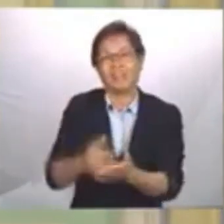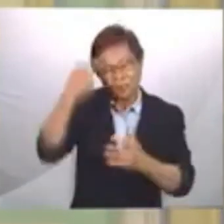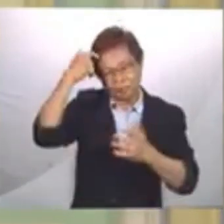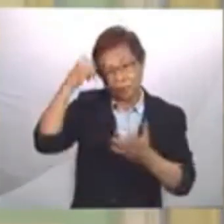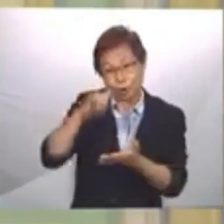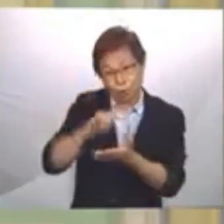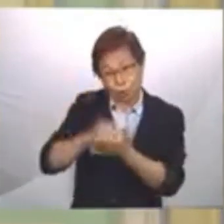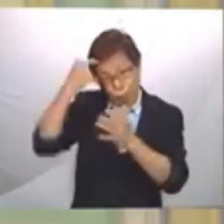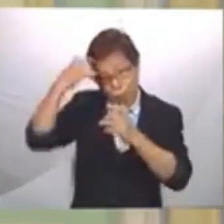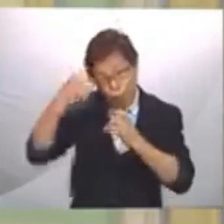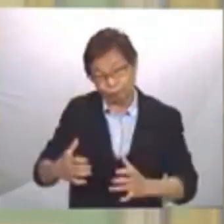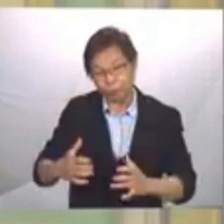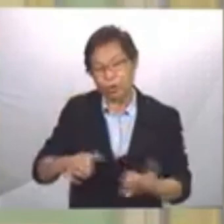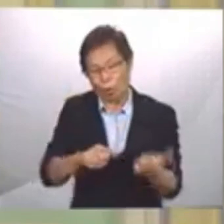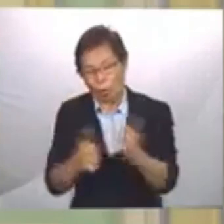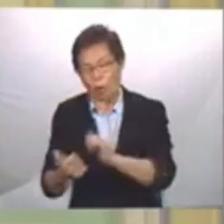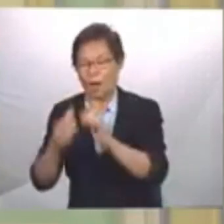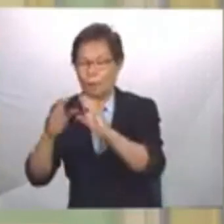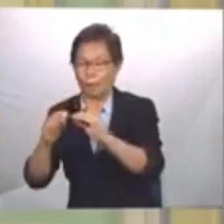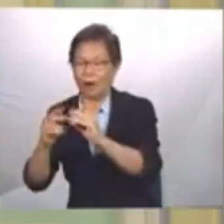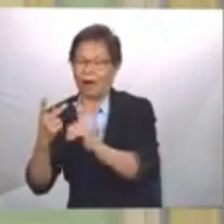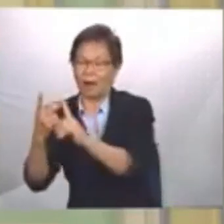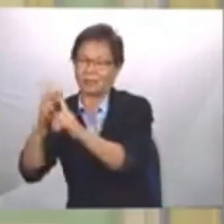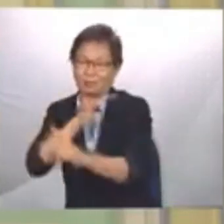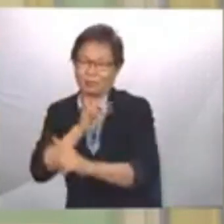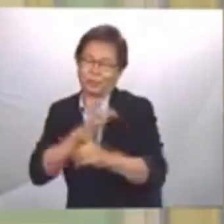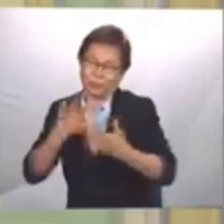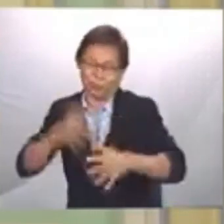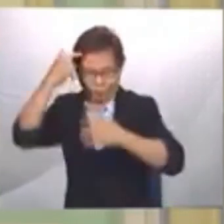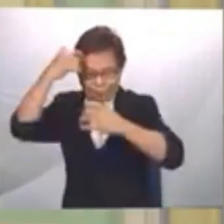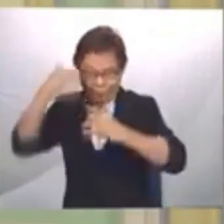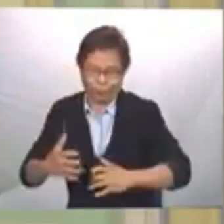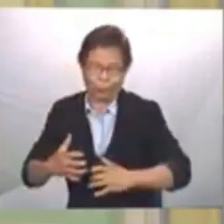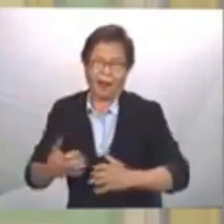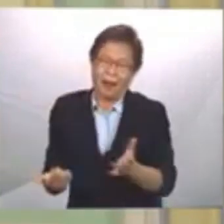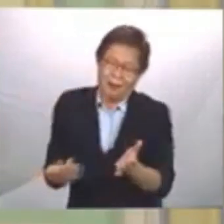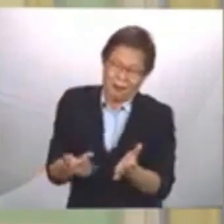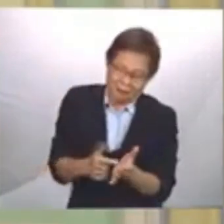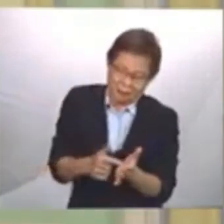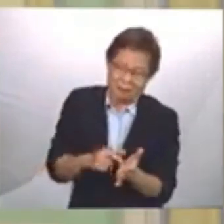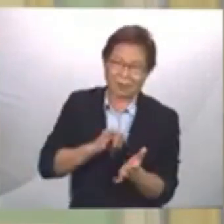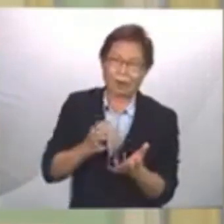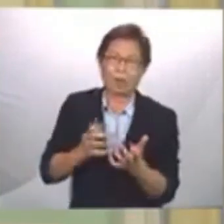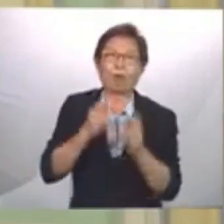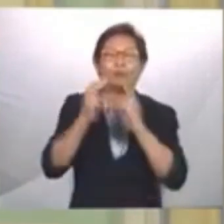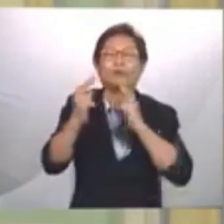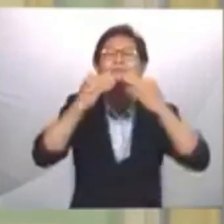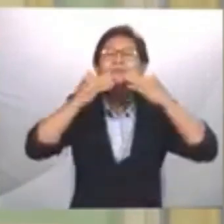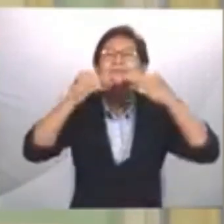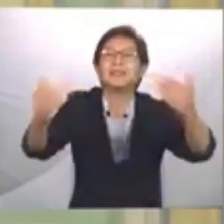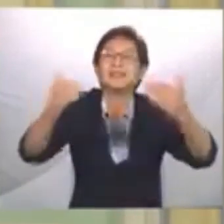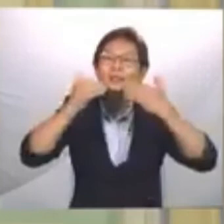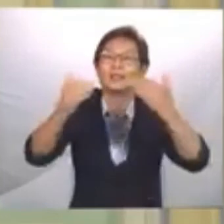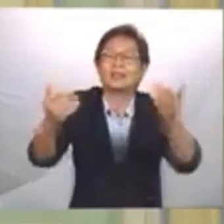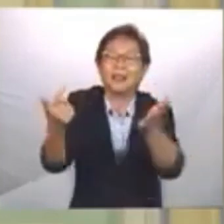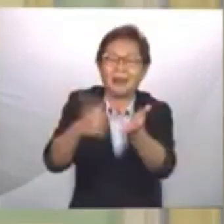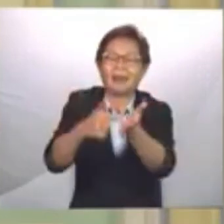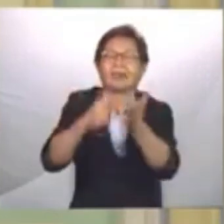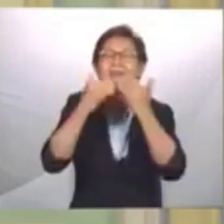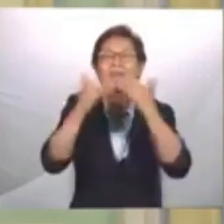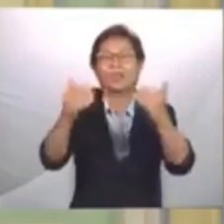telah pun diputuskan oleh mesyuarat khas menteri. Dan sekali lagi saya ingin mengucapkan terima kasih